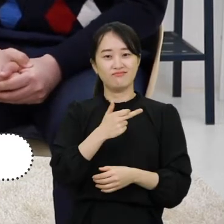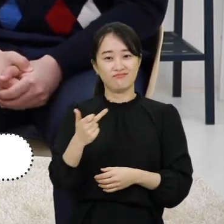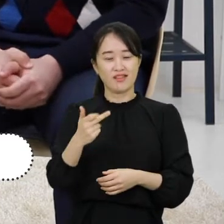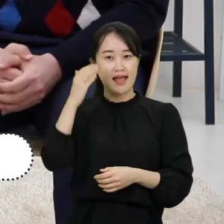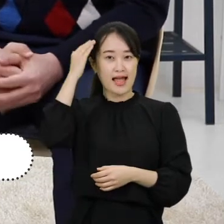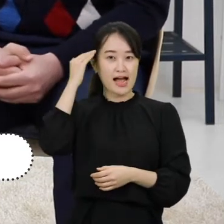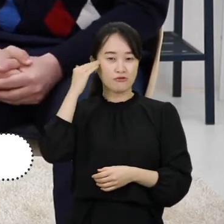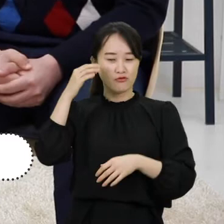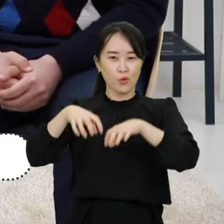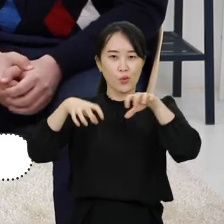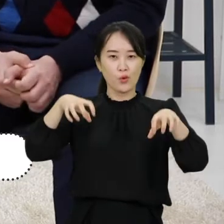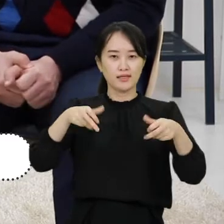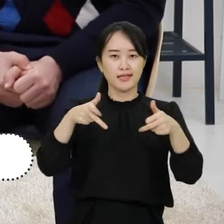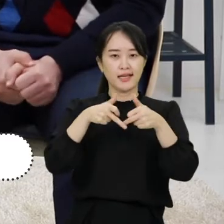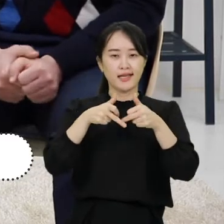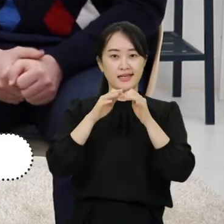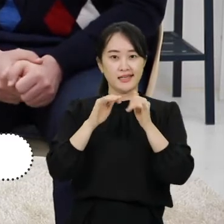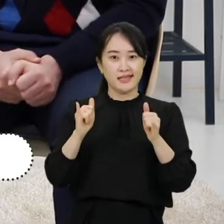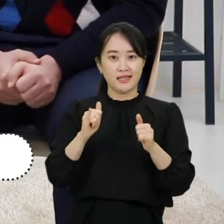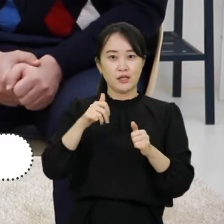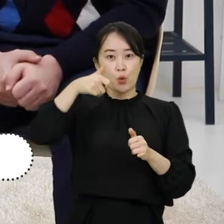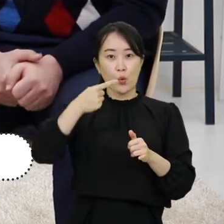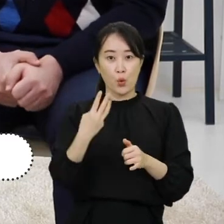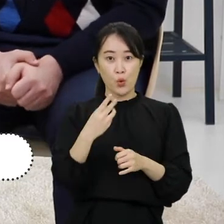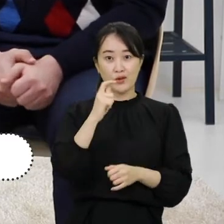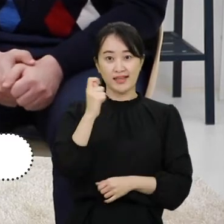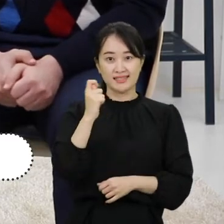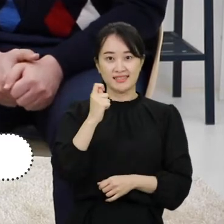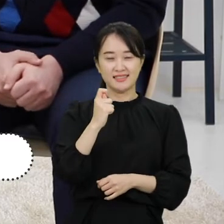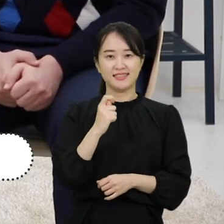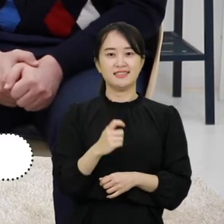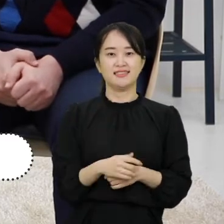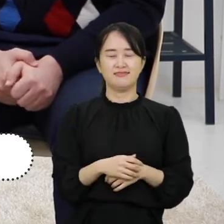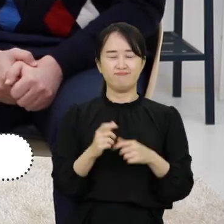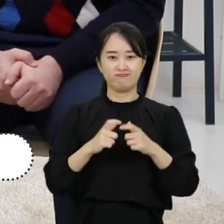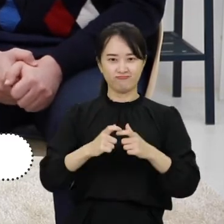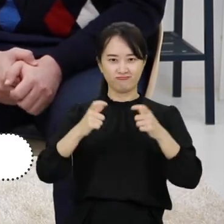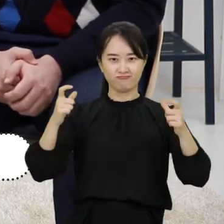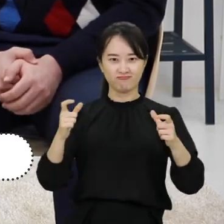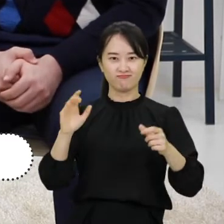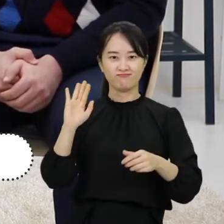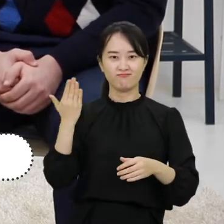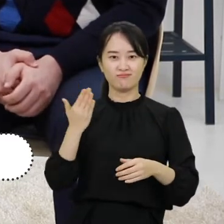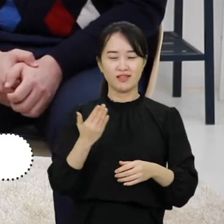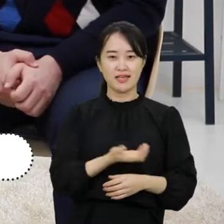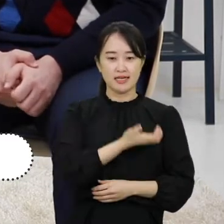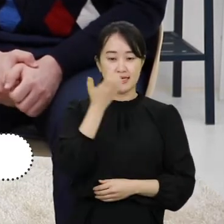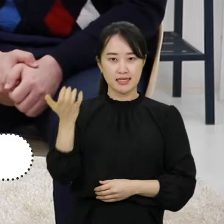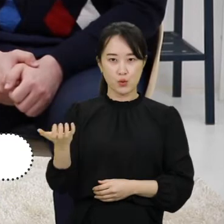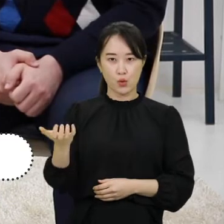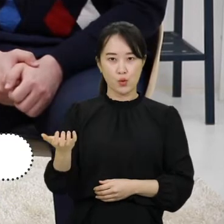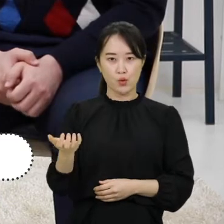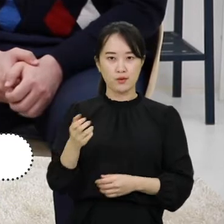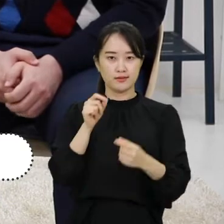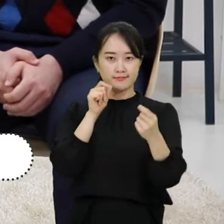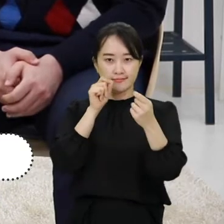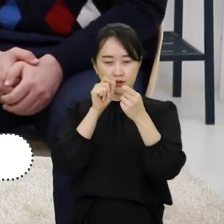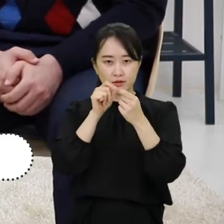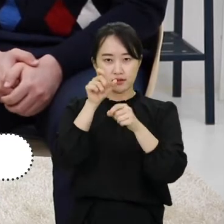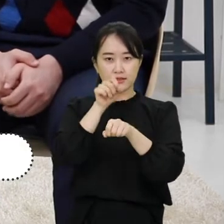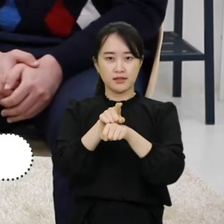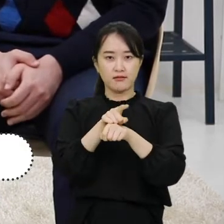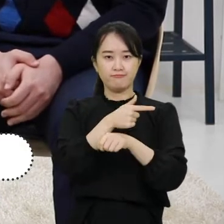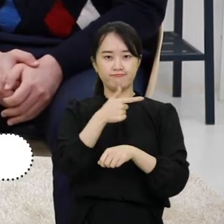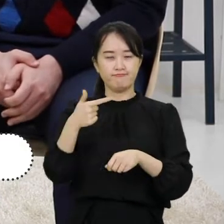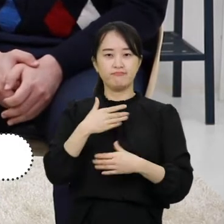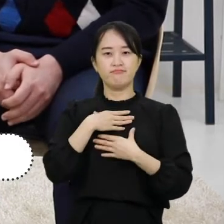우리나라 곳곳에서 이렇게 장애인 콜택시들이 활발히 활약을 이제 시작을 하면서 저희가 이동권, 저희가 접근성 이런 것들이